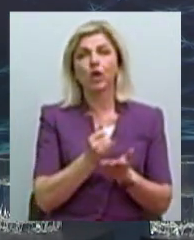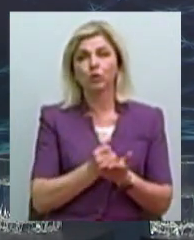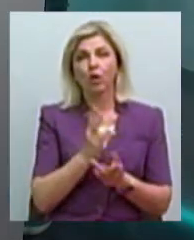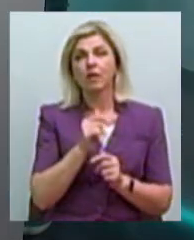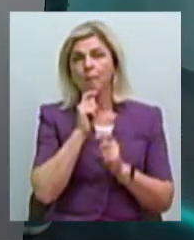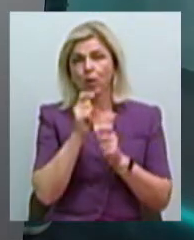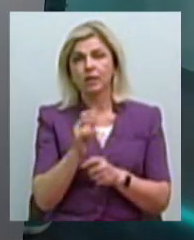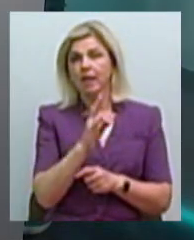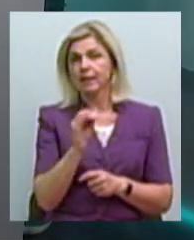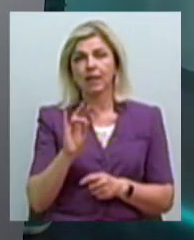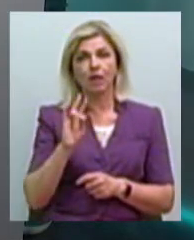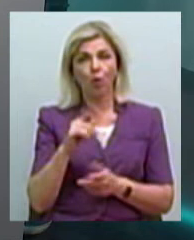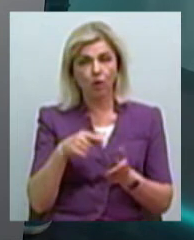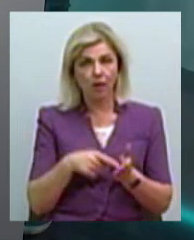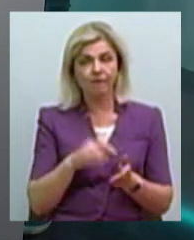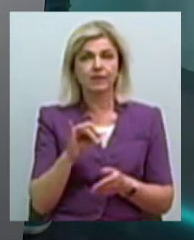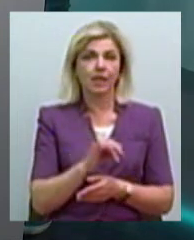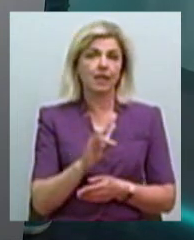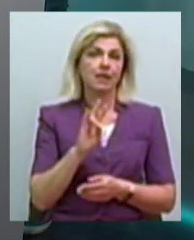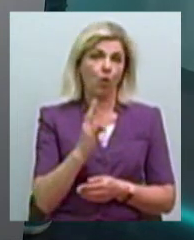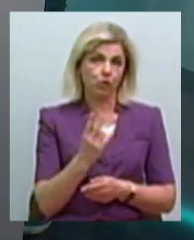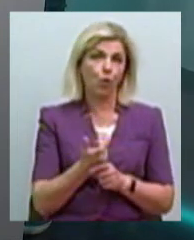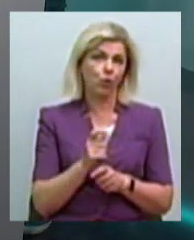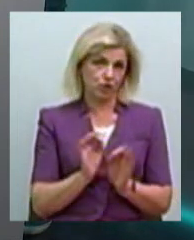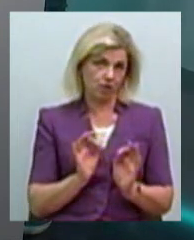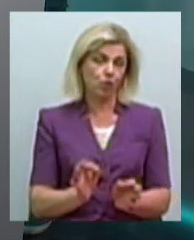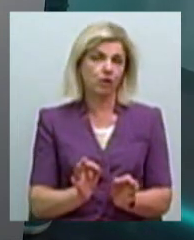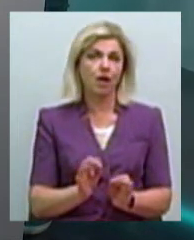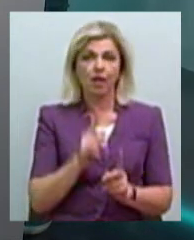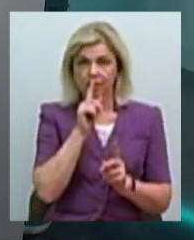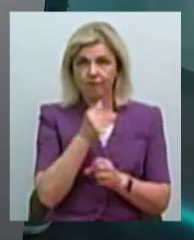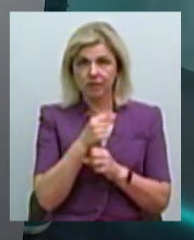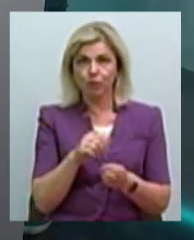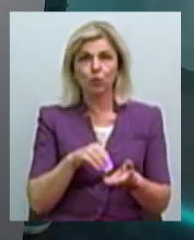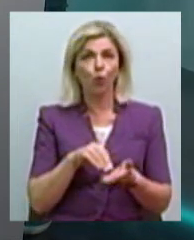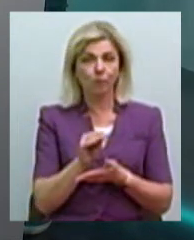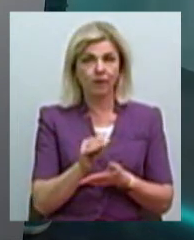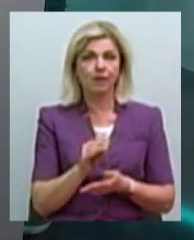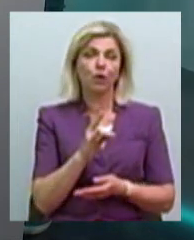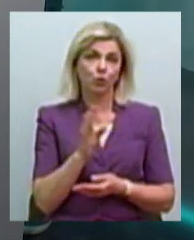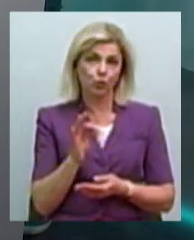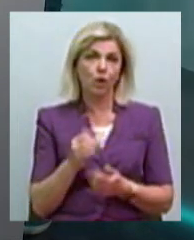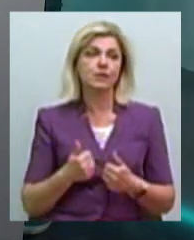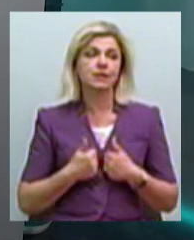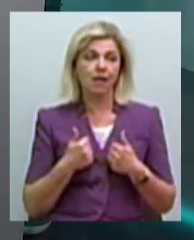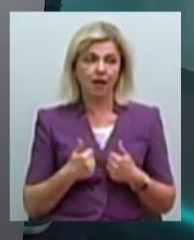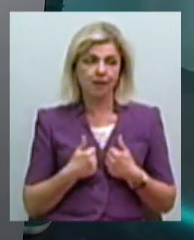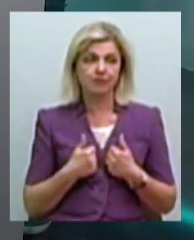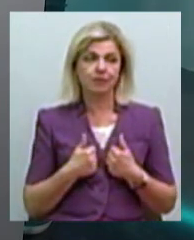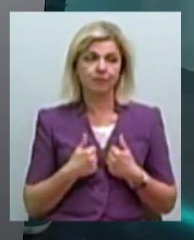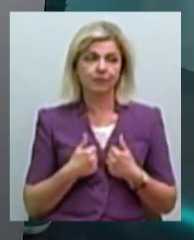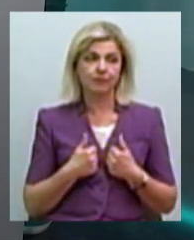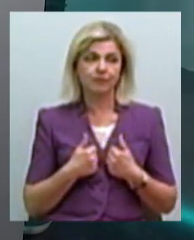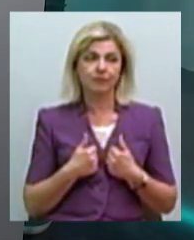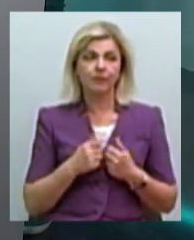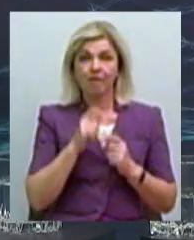не миколаївцям, і миколаївцям буде дуже доречно. На даний момент навіть невозможно купити, да. Но стараємося зробити так, да, щоб